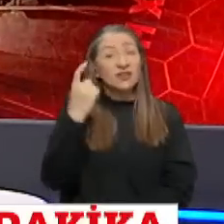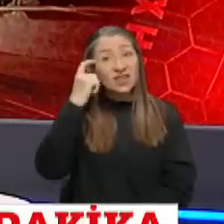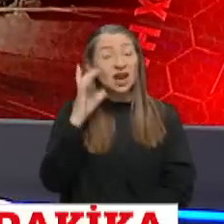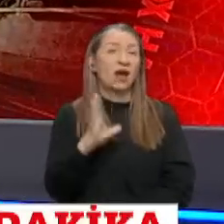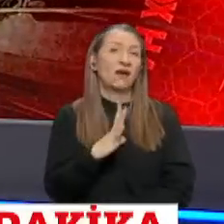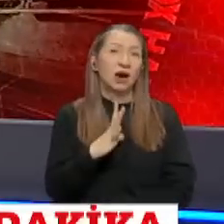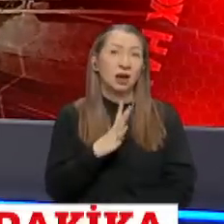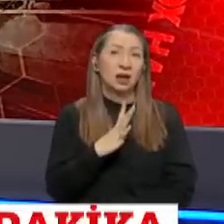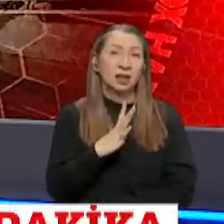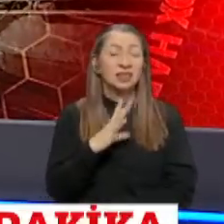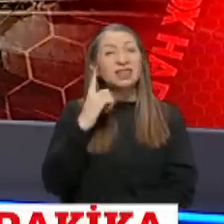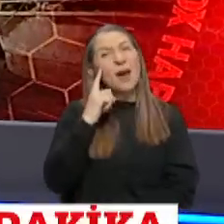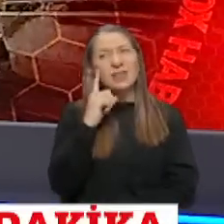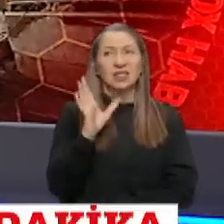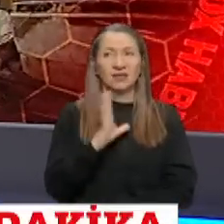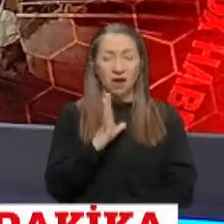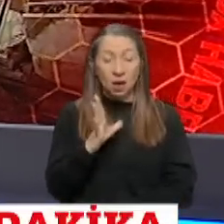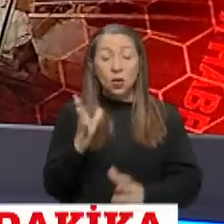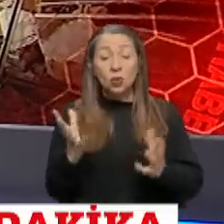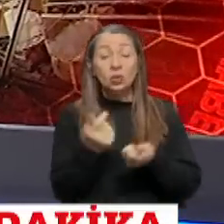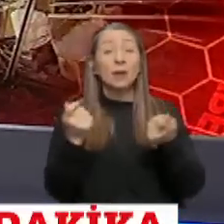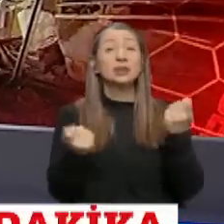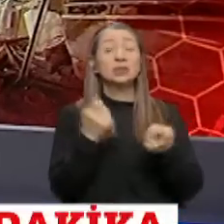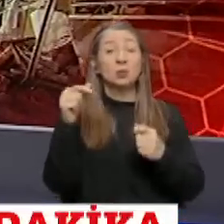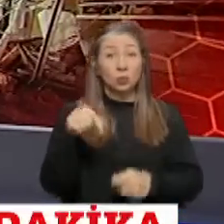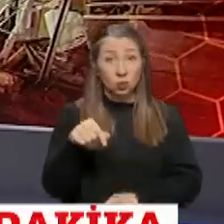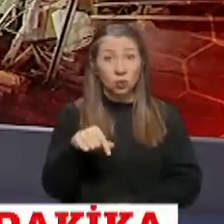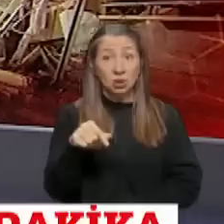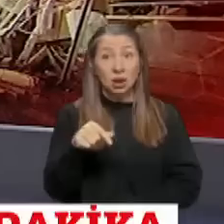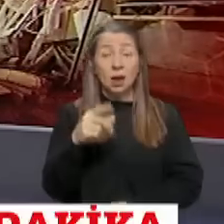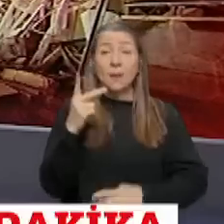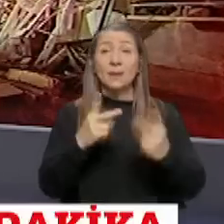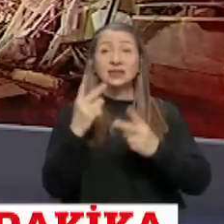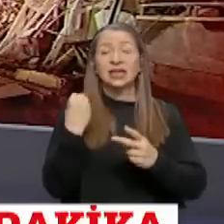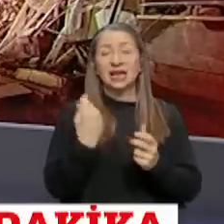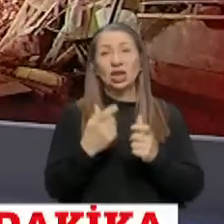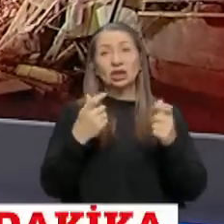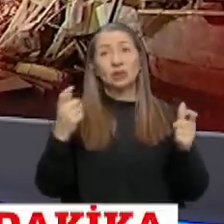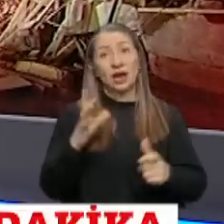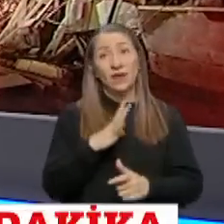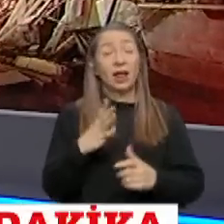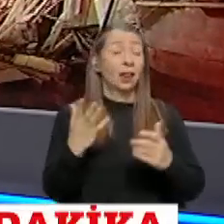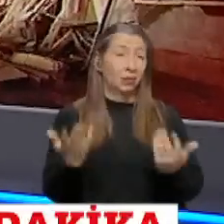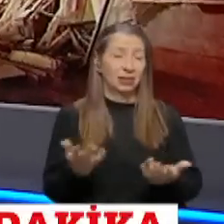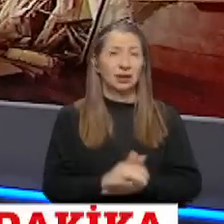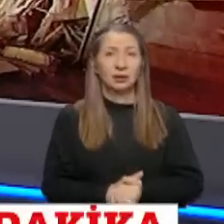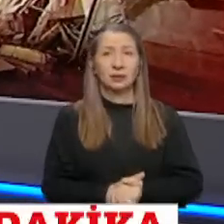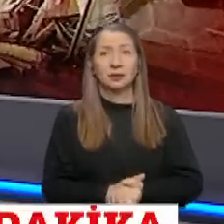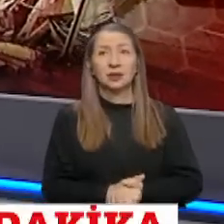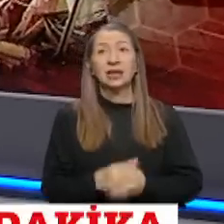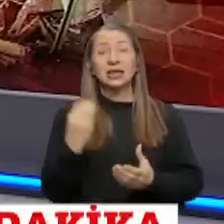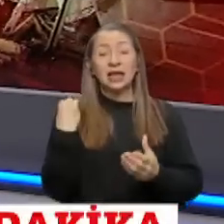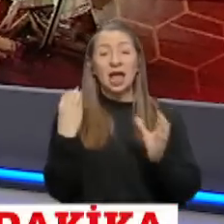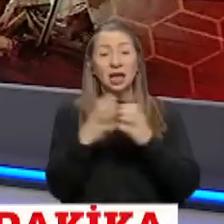öngörüler ve kurtarma çalışmaları. Bugün bir takım yeni gelişmeler var elbette.